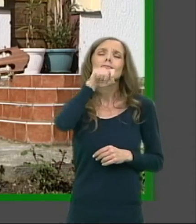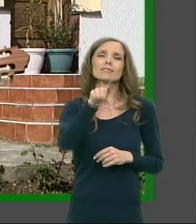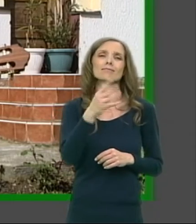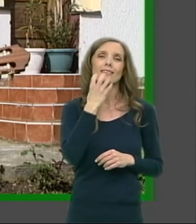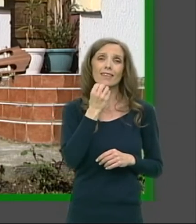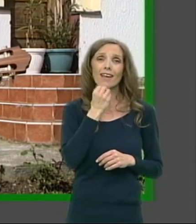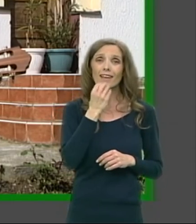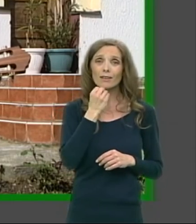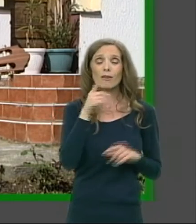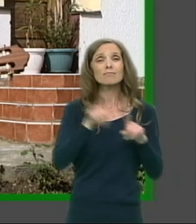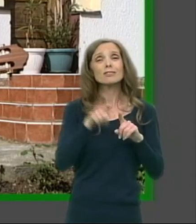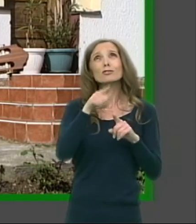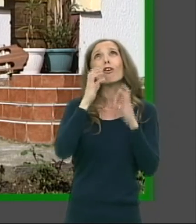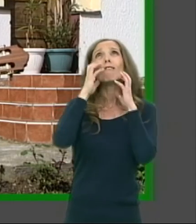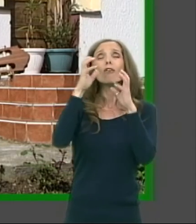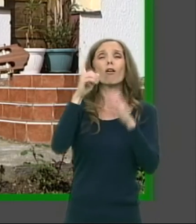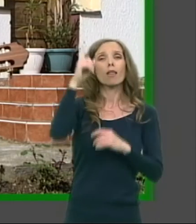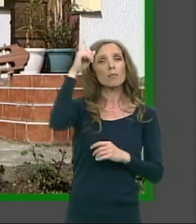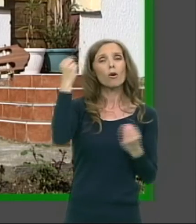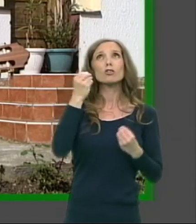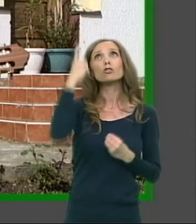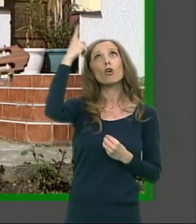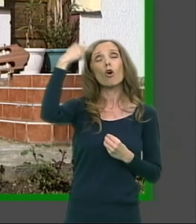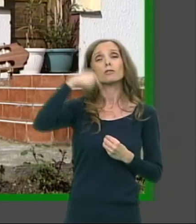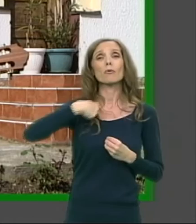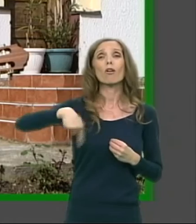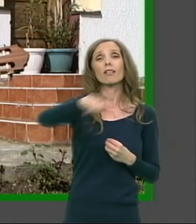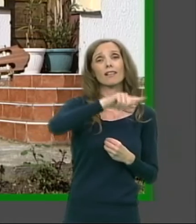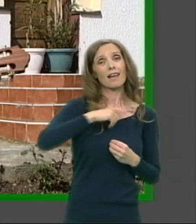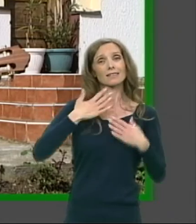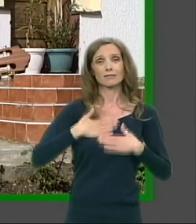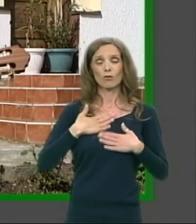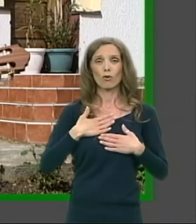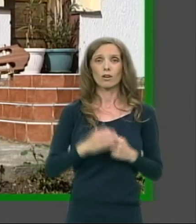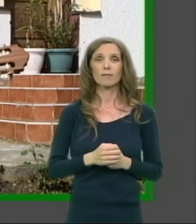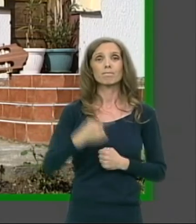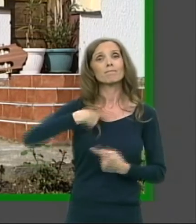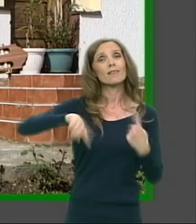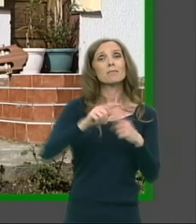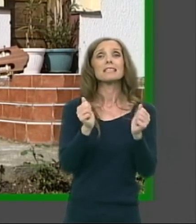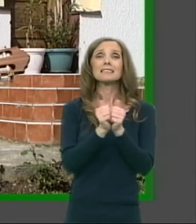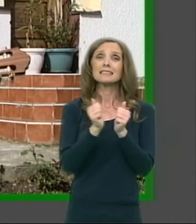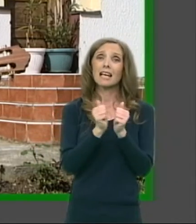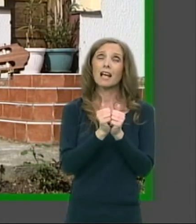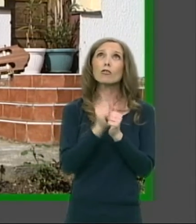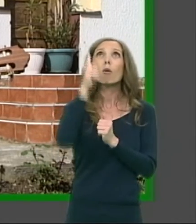voli, voli milog Boga, jer nas Gospod voli. Mi zajedno